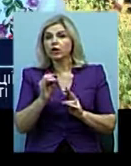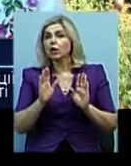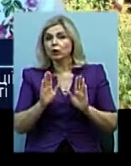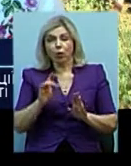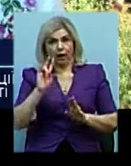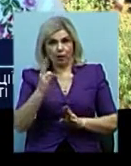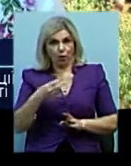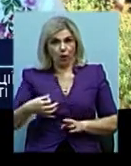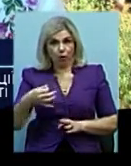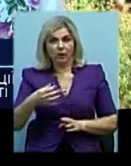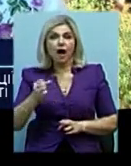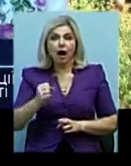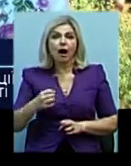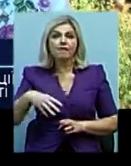що